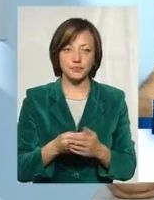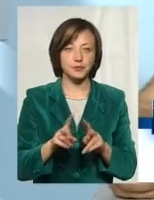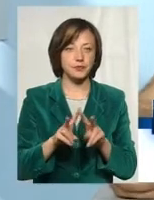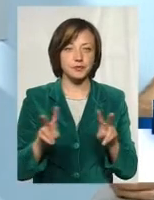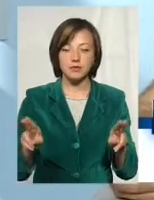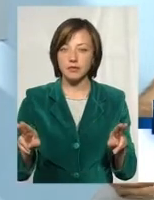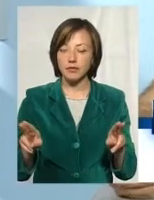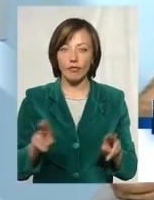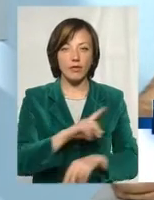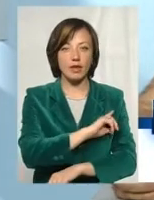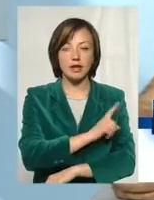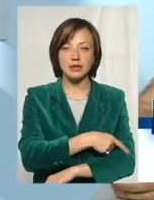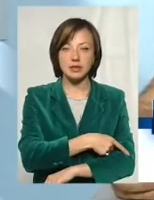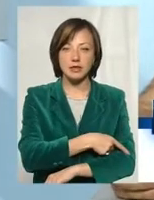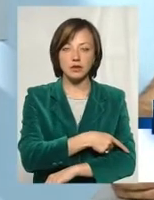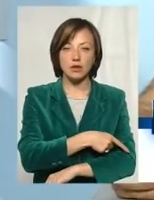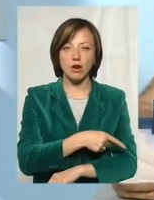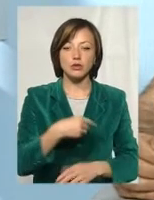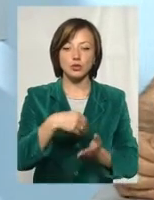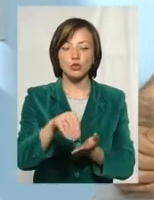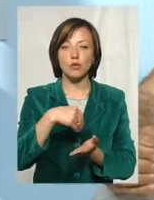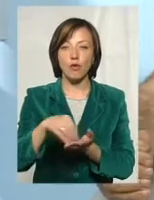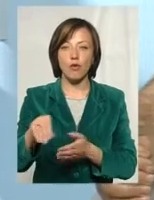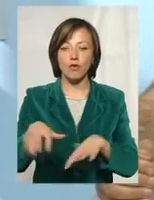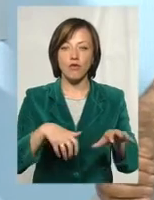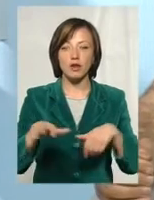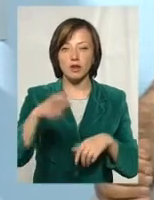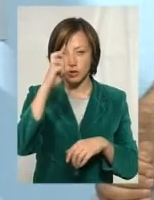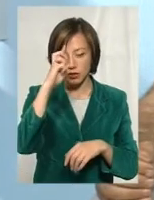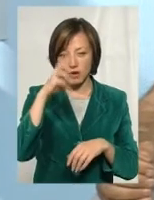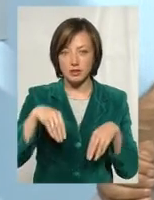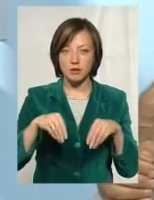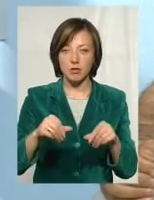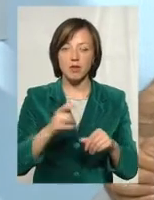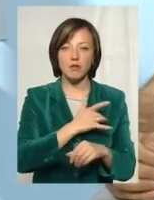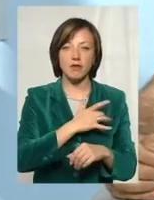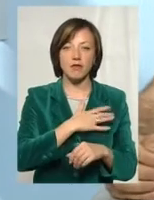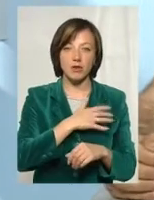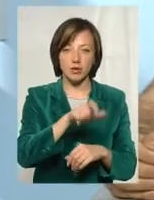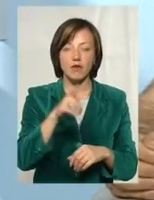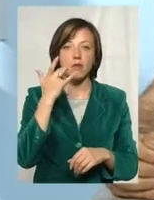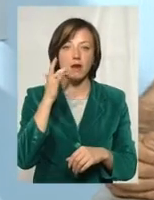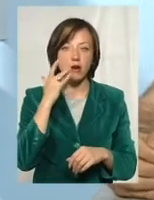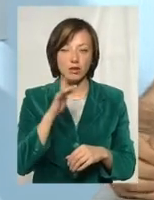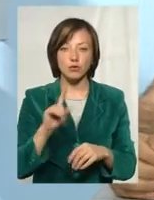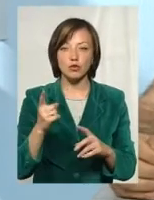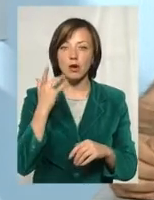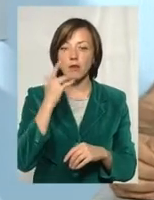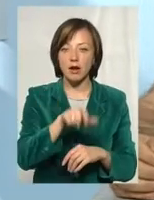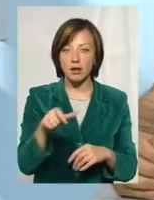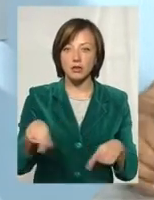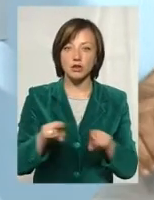надзвичайно інтенсивне скуповування державою йде земель приватного сектора в американці, тому що американці